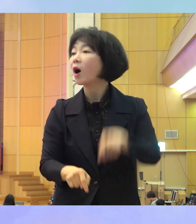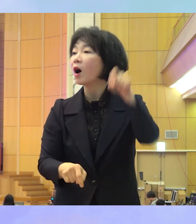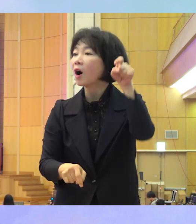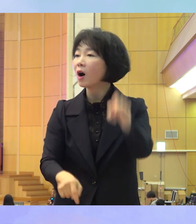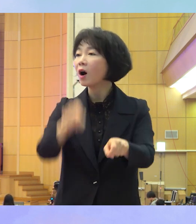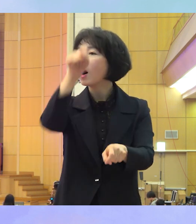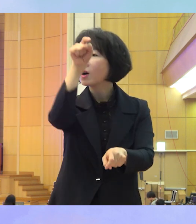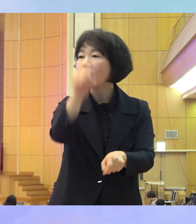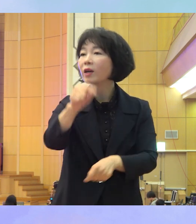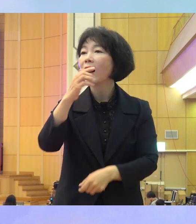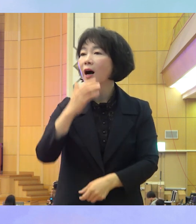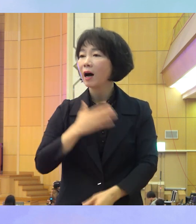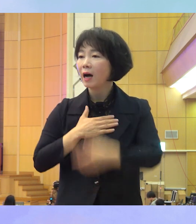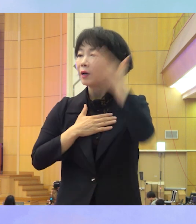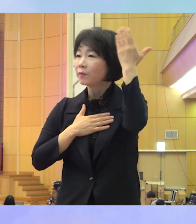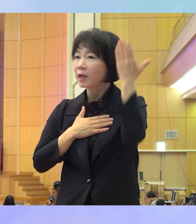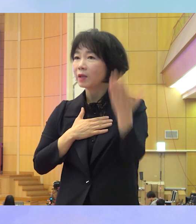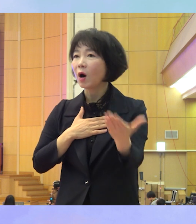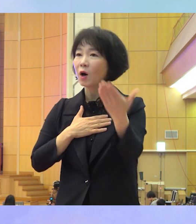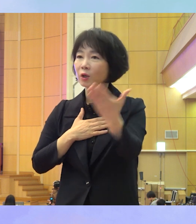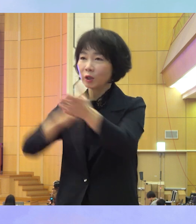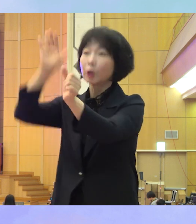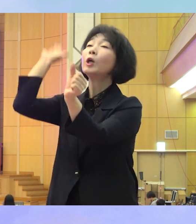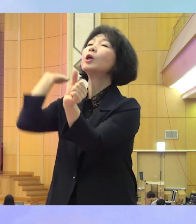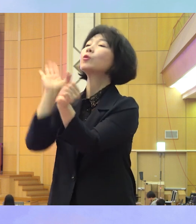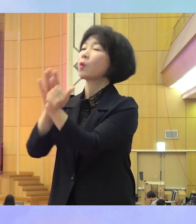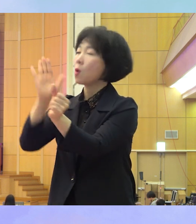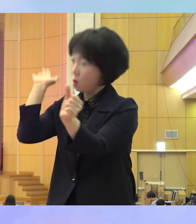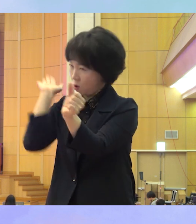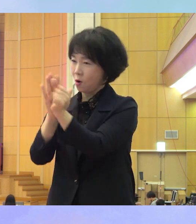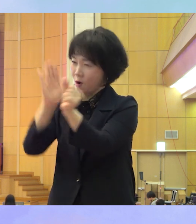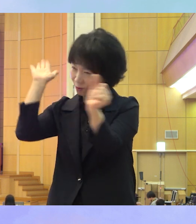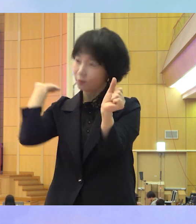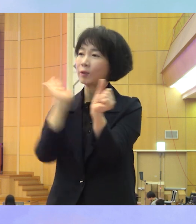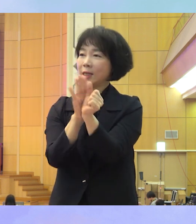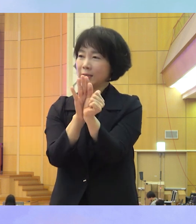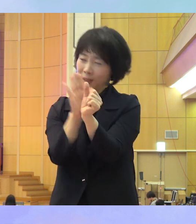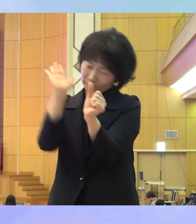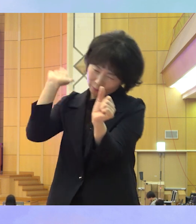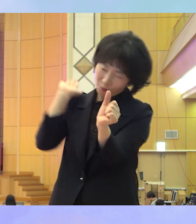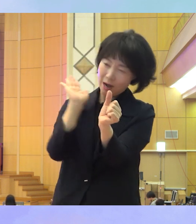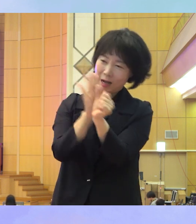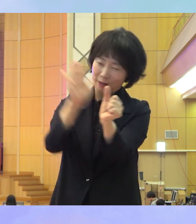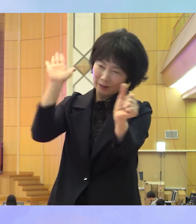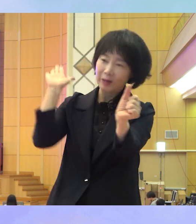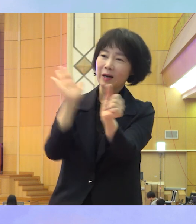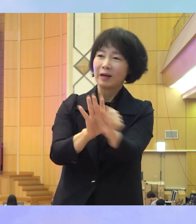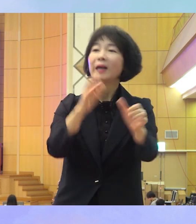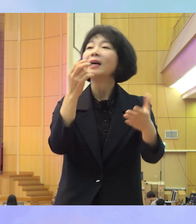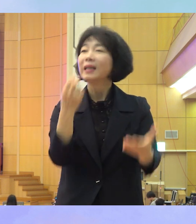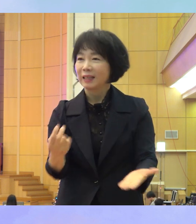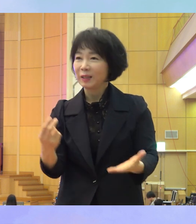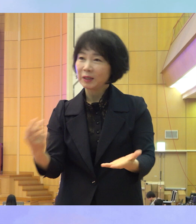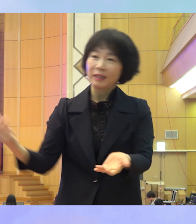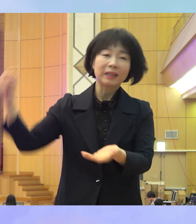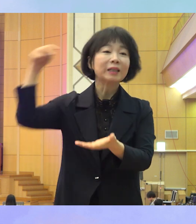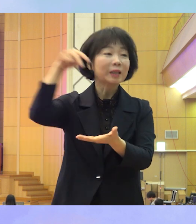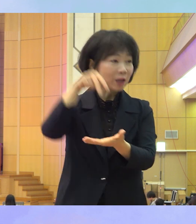일어나 너 걸어라, 내 너를 찬양합니다. 일어나 걸어라.